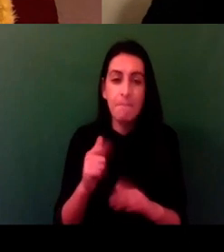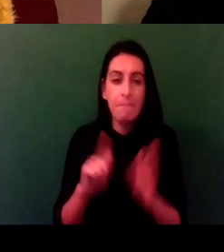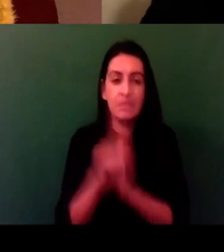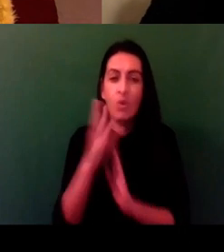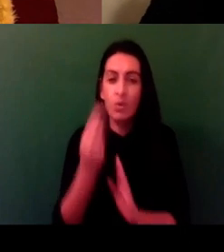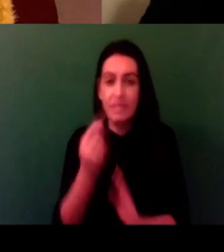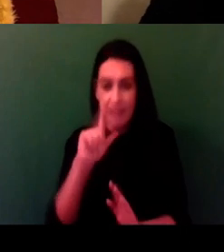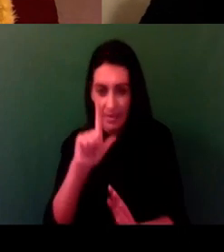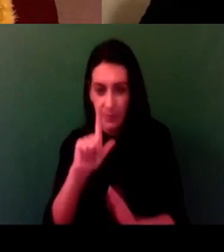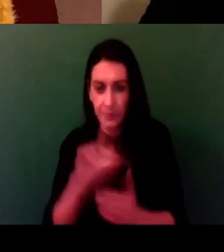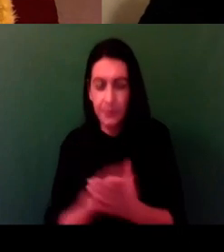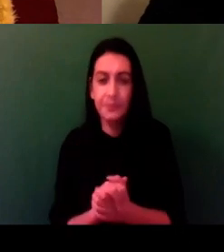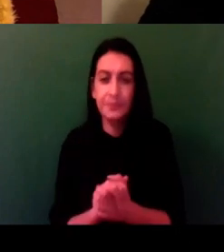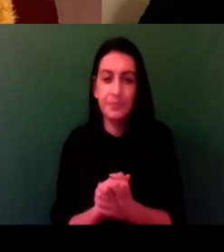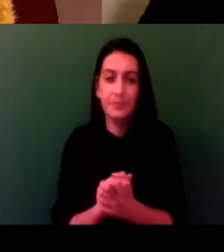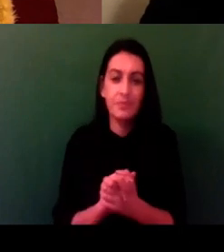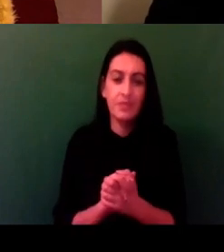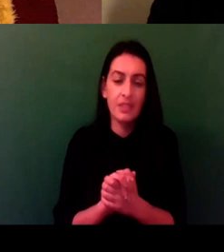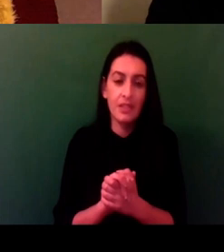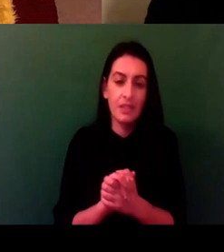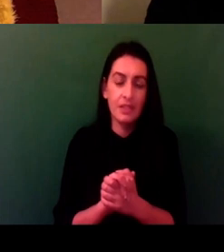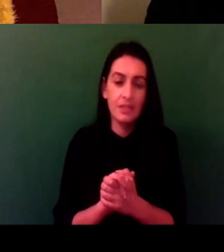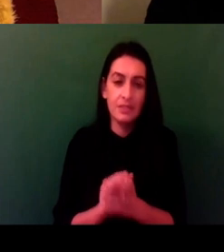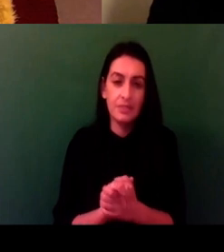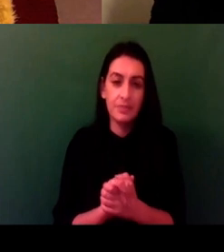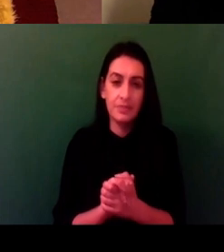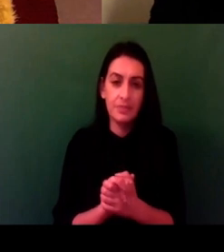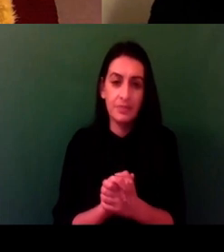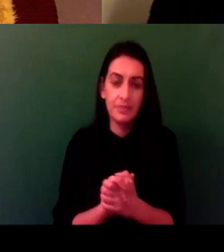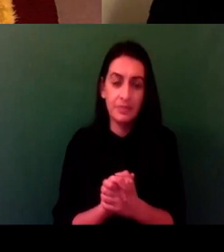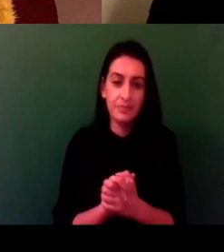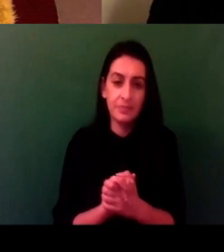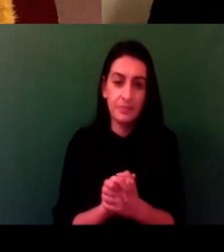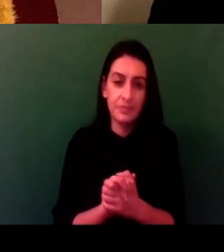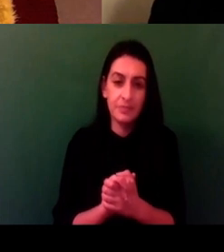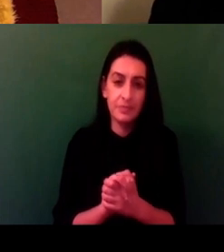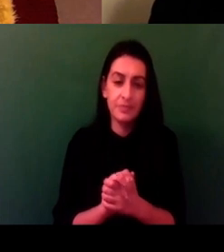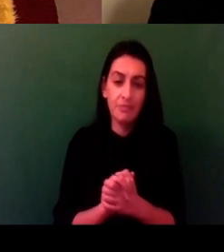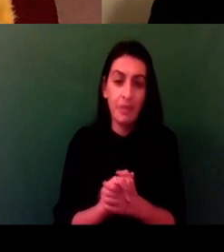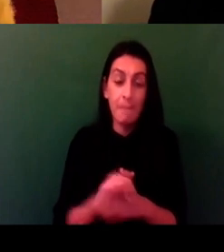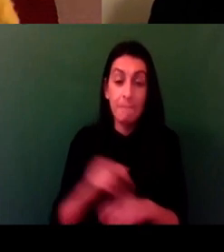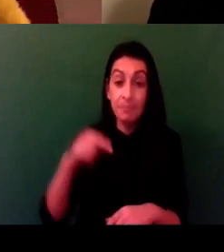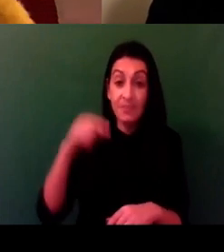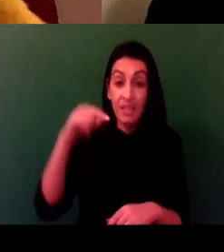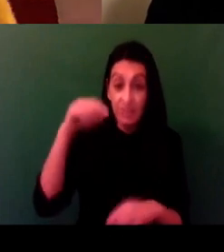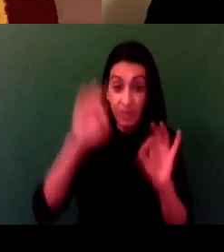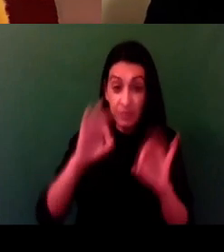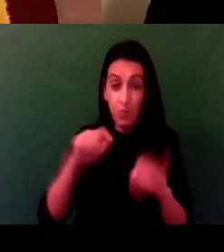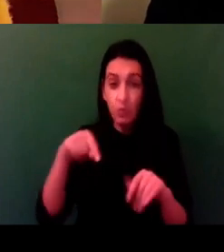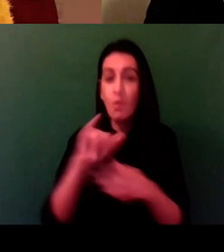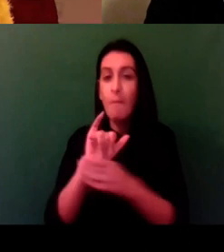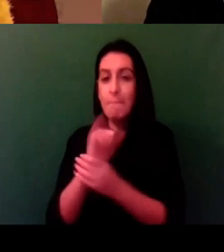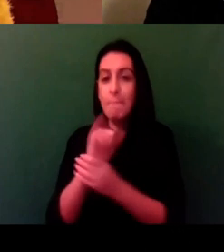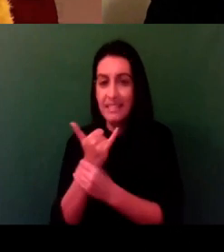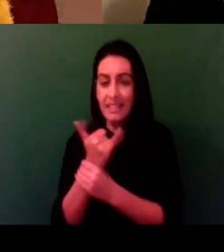benim işte yazdığım, chatte yazdığım diğer disiplinler ve sektörler için böyle bir örgütlenme pratiği yok. Yani her şehirde kendi odası